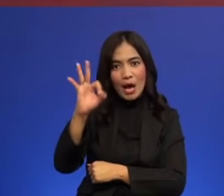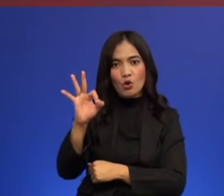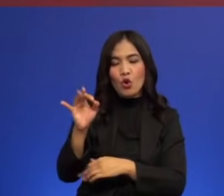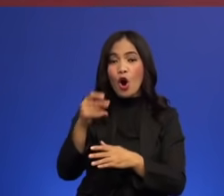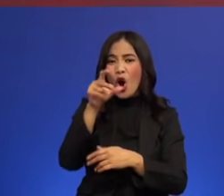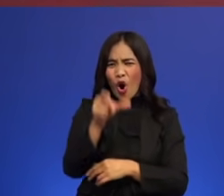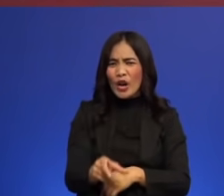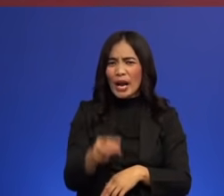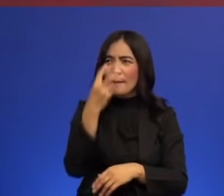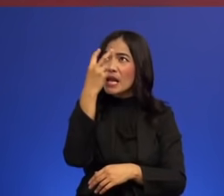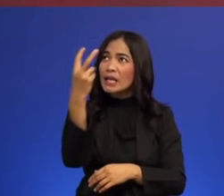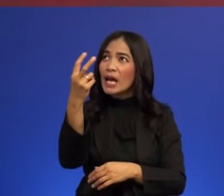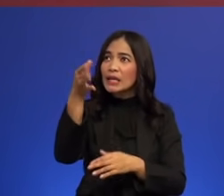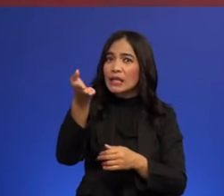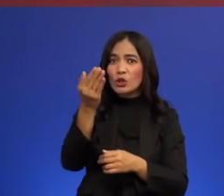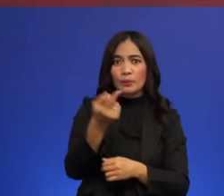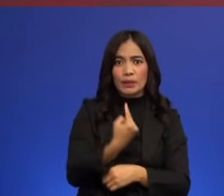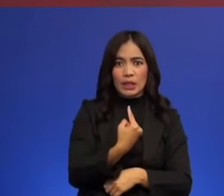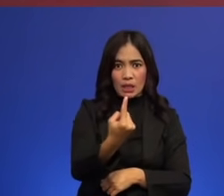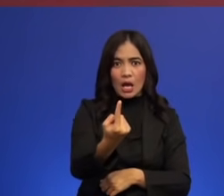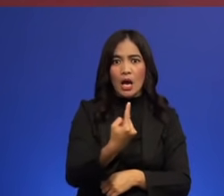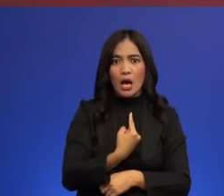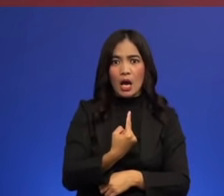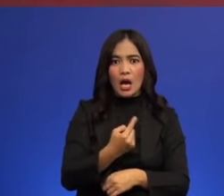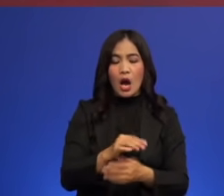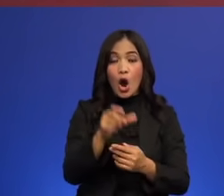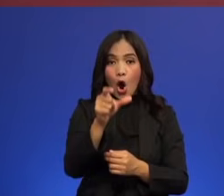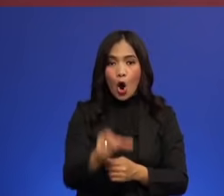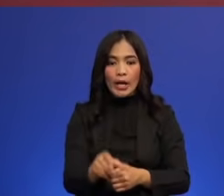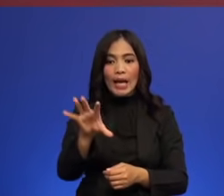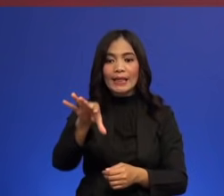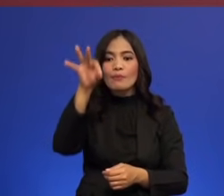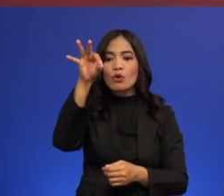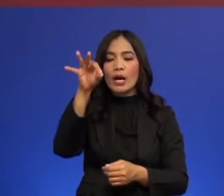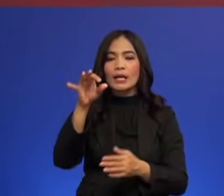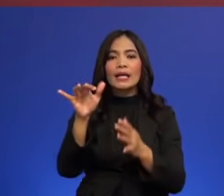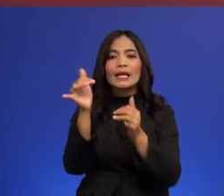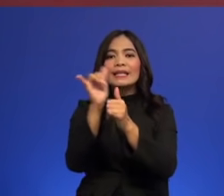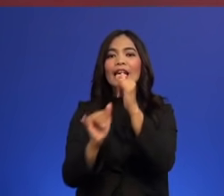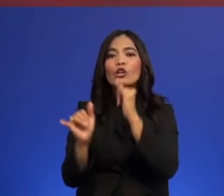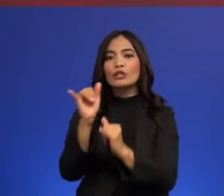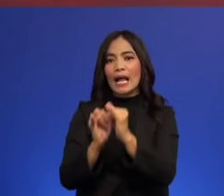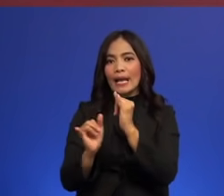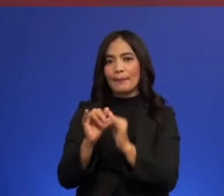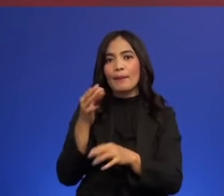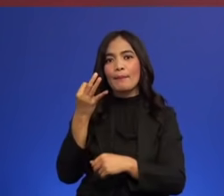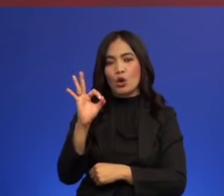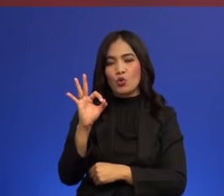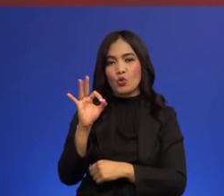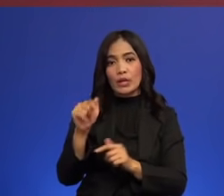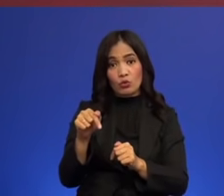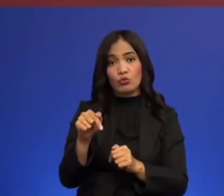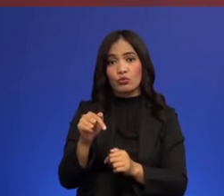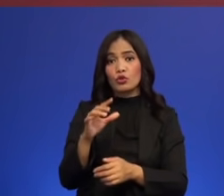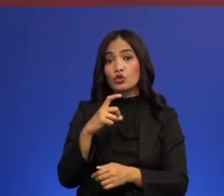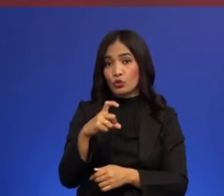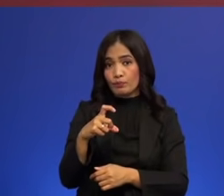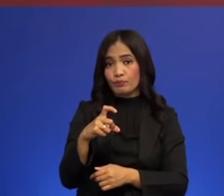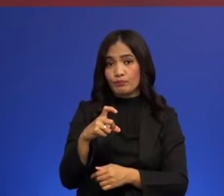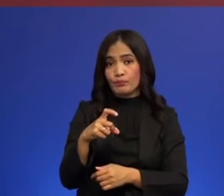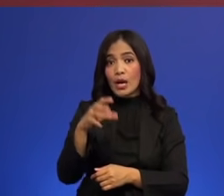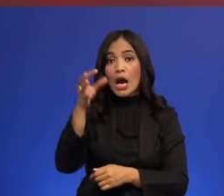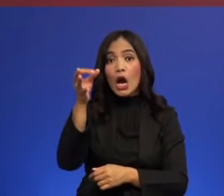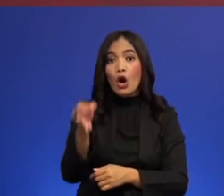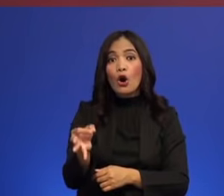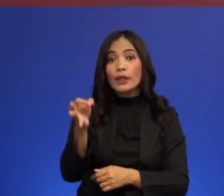kita, memperhatikan hidup kita, orang menemukan Yerusalem baru. Itu saja.